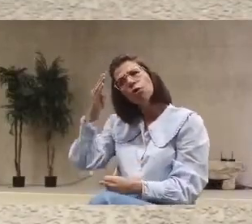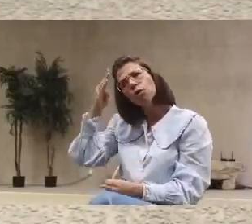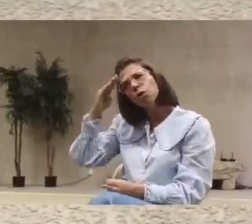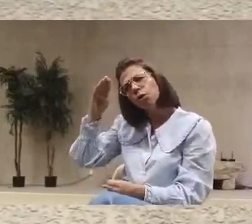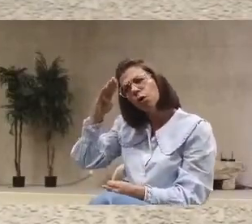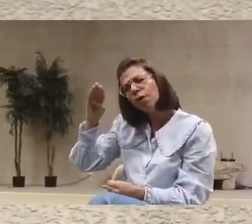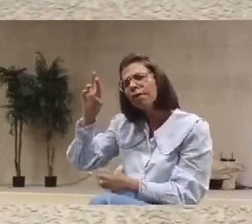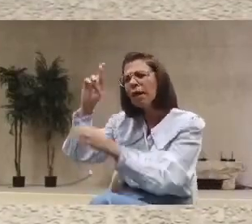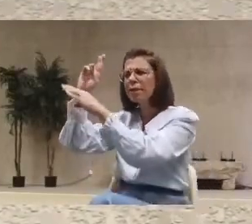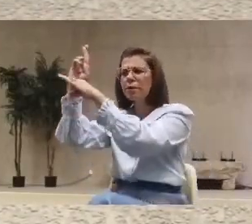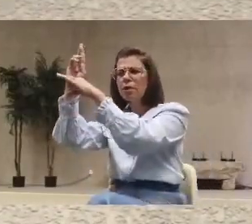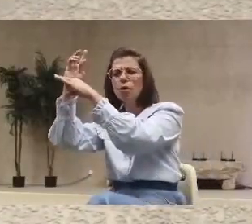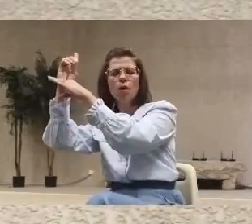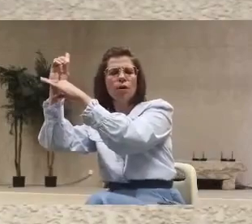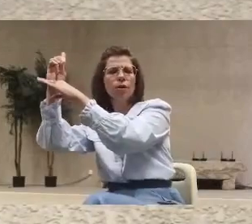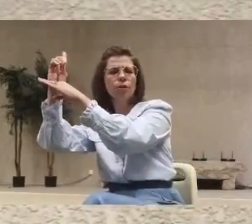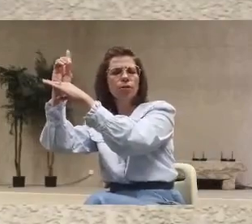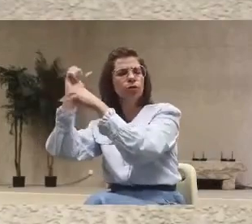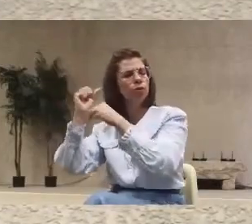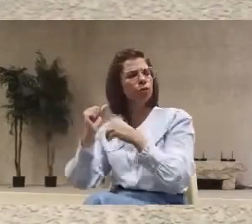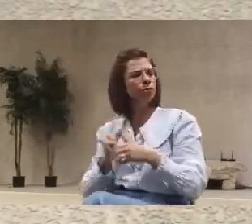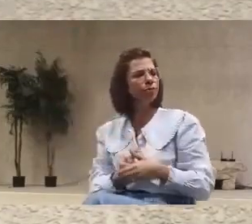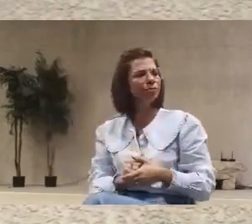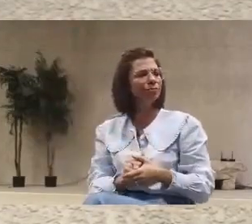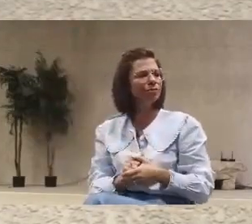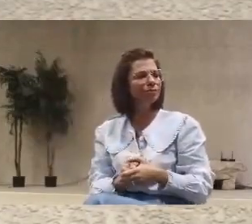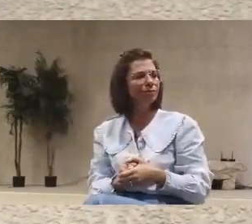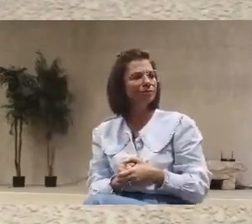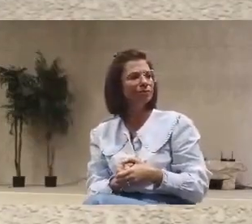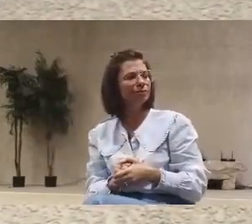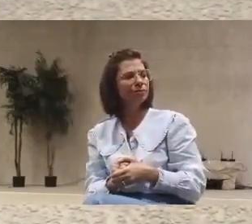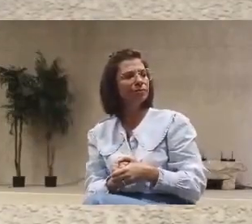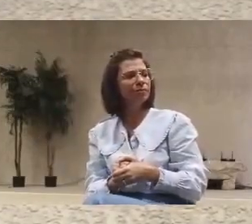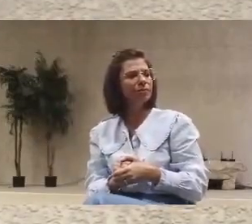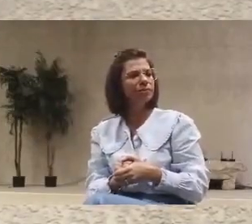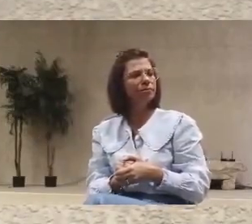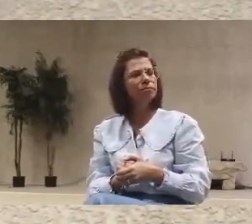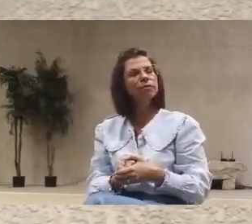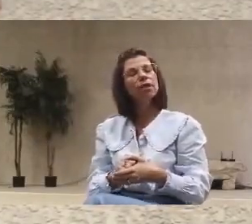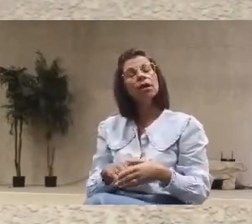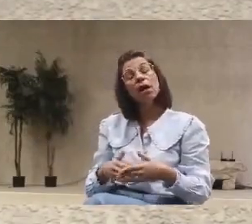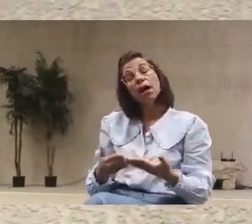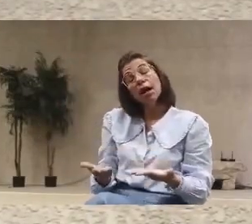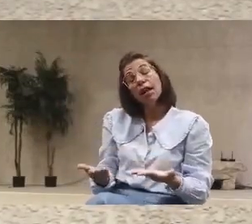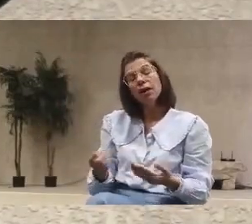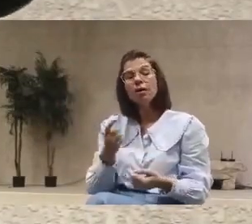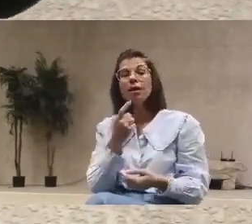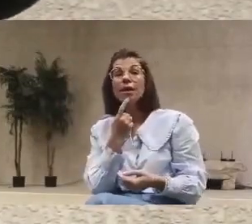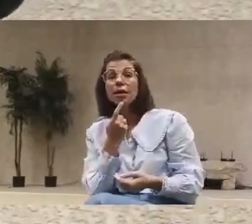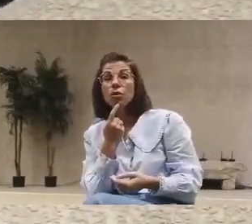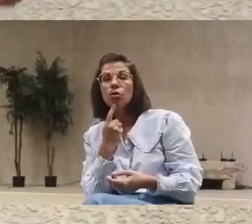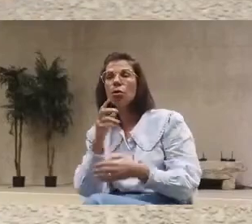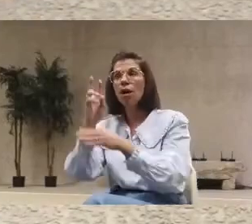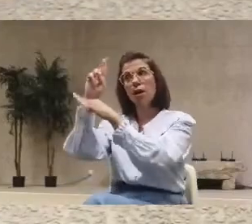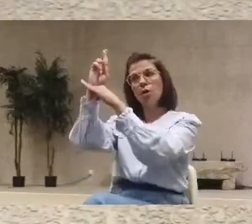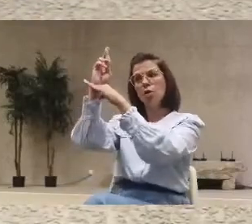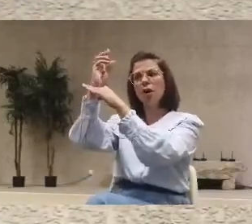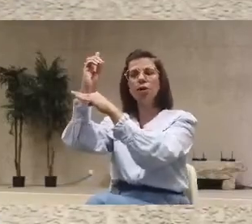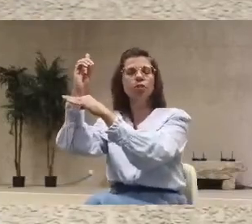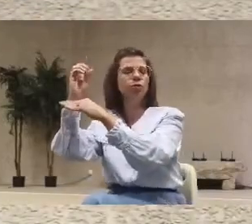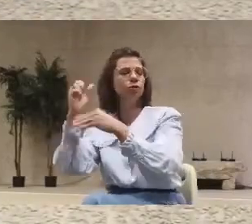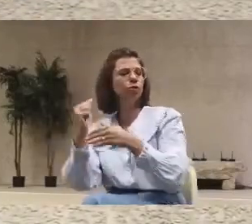Et quelle est la nature, quelles sont les caractéristiques de ce royaume ? C'est pourquoi nous en parlons,